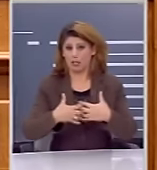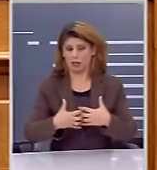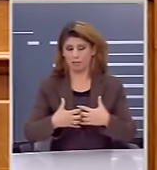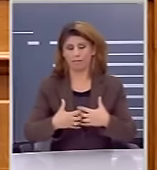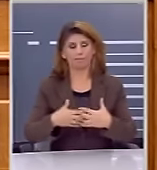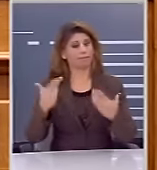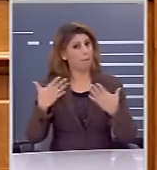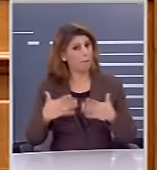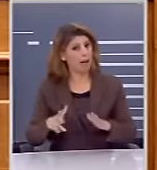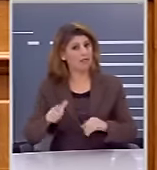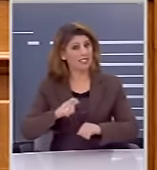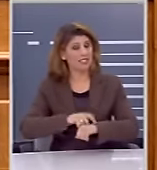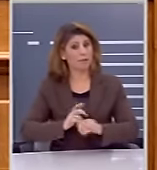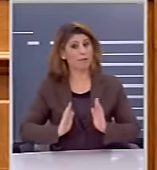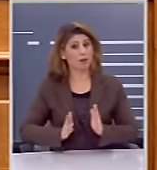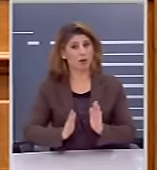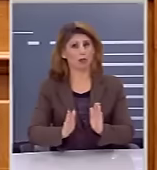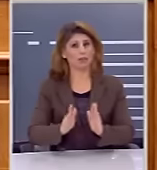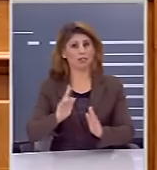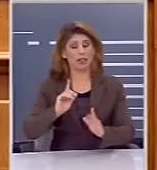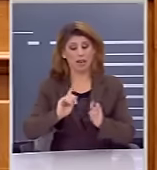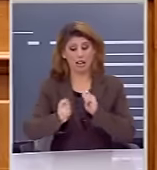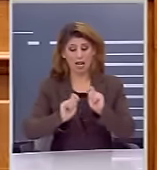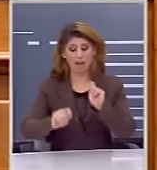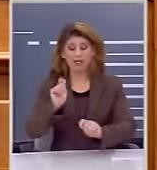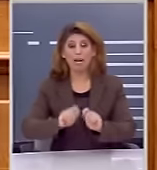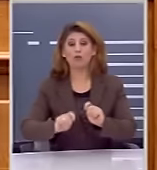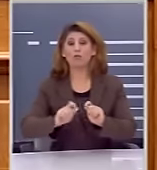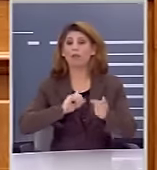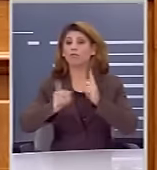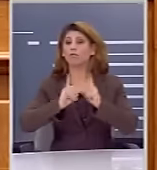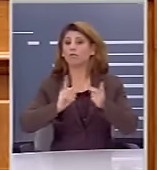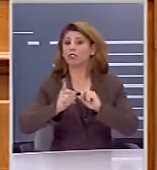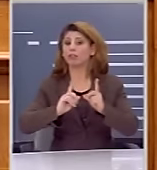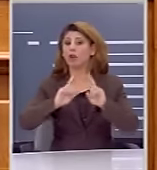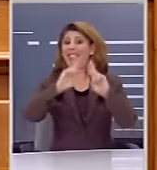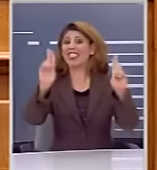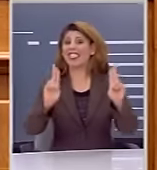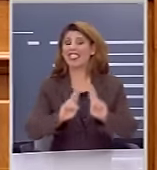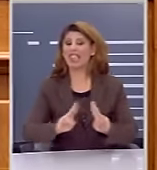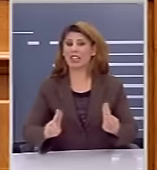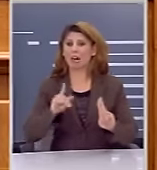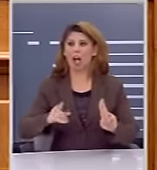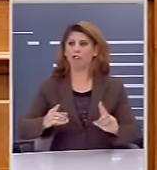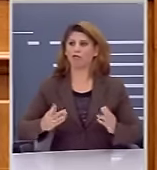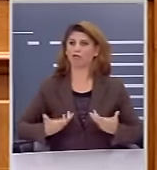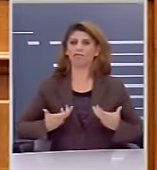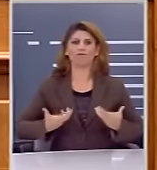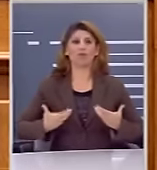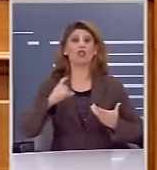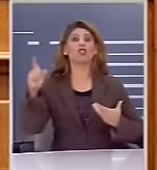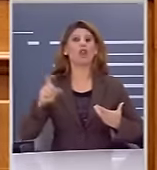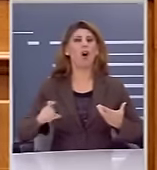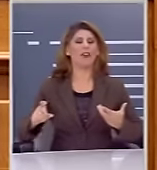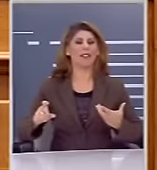Ήδη έχουμε προχωρήσει σε σύναψη διεθνών συμφωνιών που θα δώσουν ζωή στην αμυντική βιομηχανία,